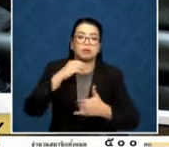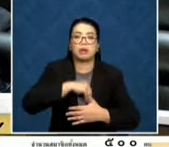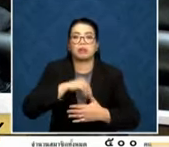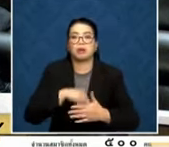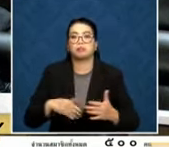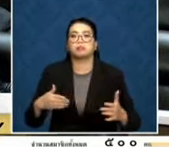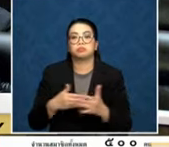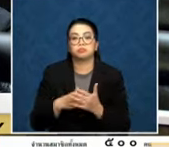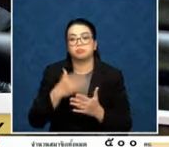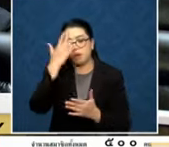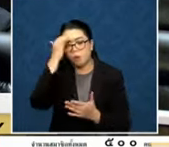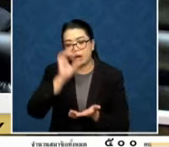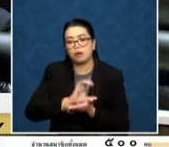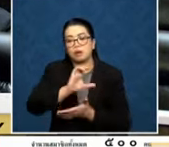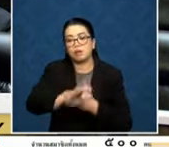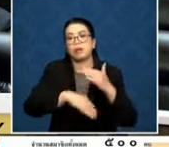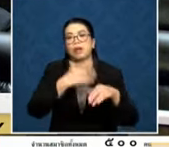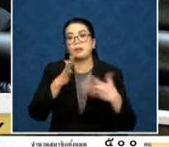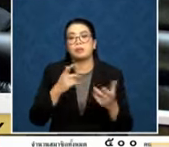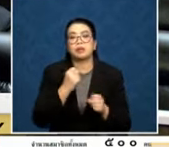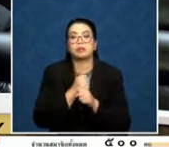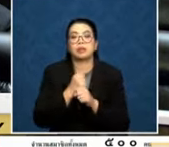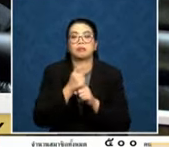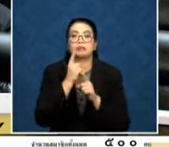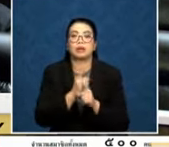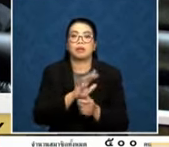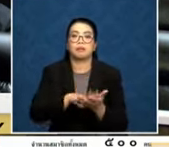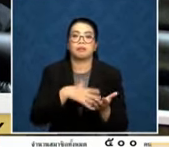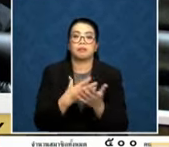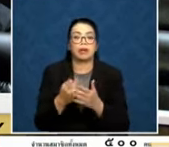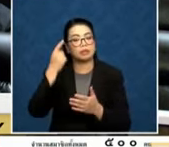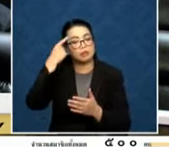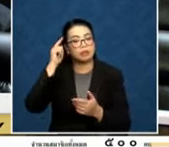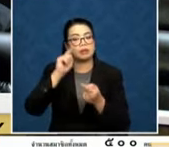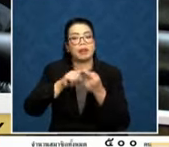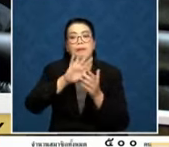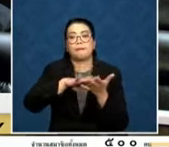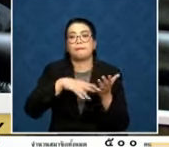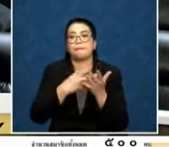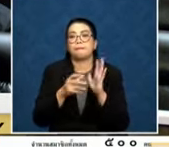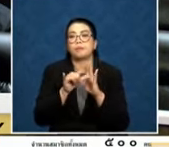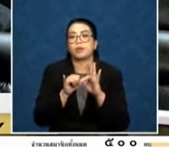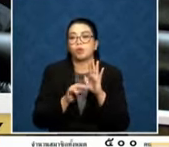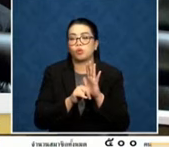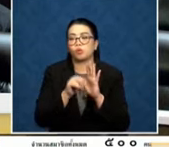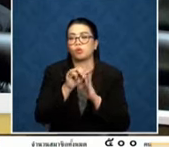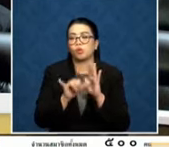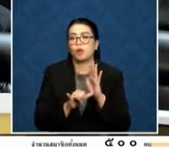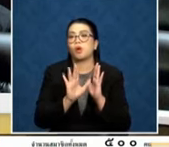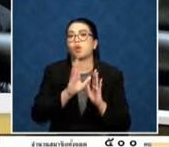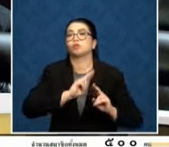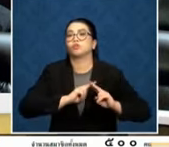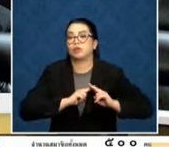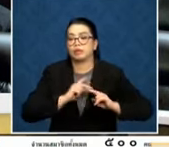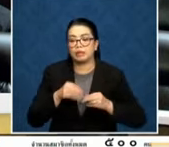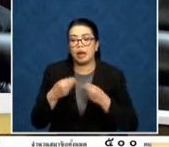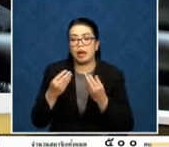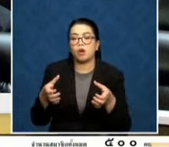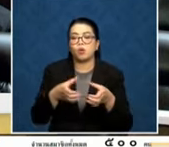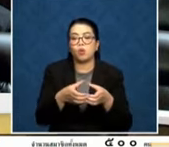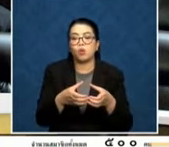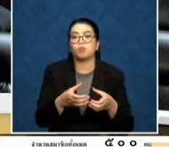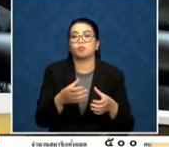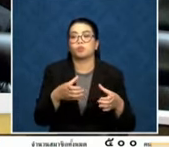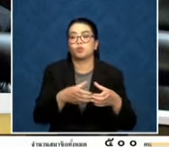งบประมาณในรอบนี้ก็ดูเหมือนเป็นการทำตามทศทำตามทิศทางนโยบายของภาคพลังงานที่ปัจจุบันเอื้อให้กับกลุ่มทุนนาย